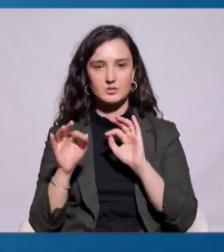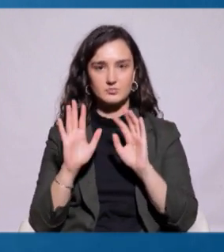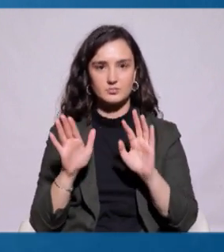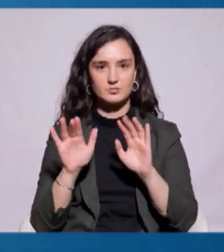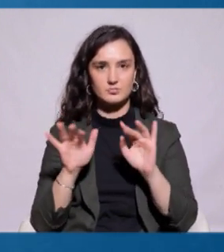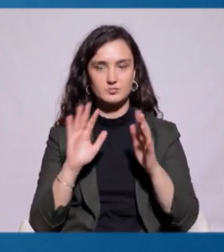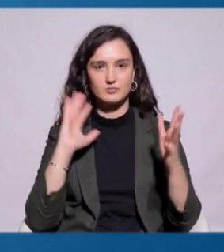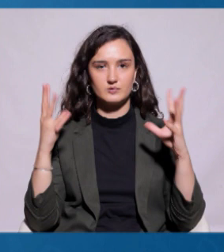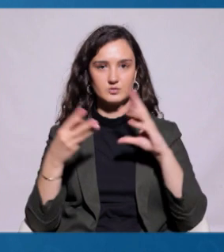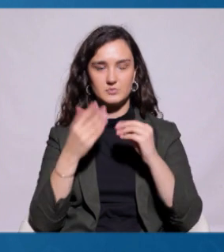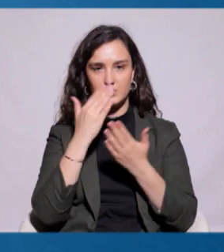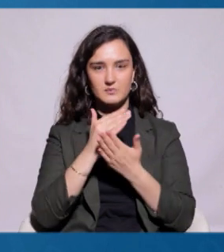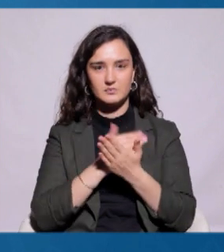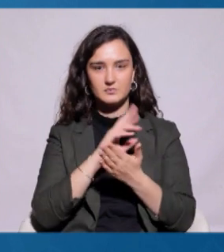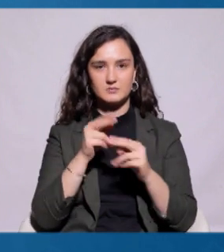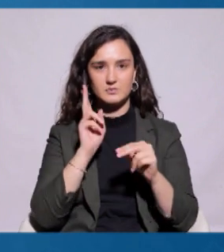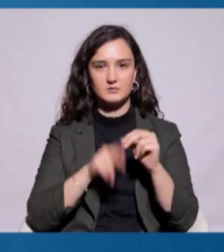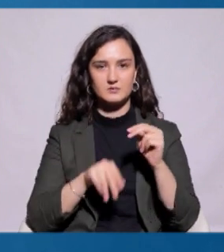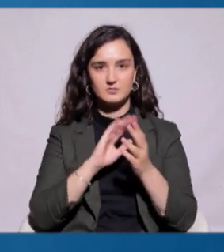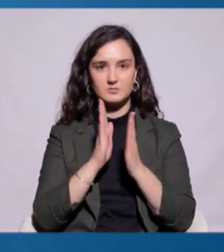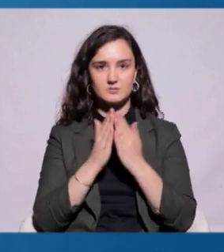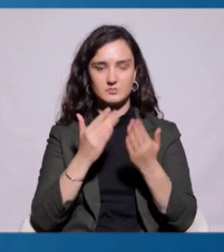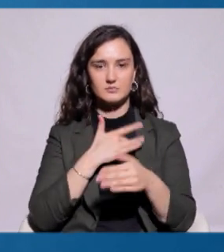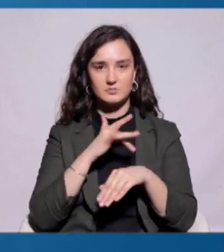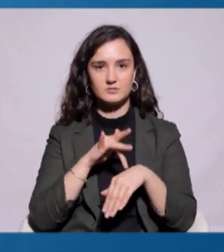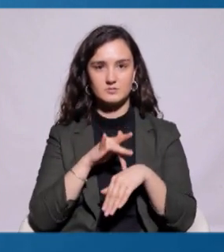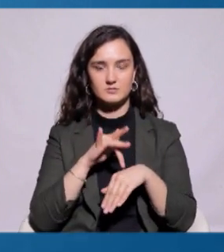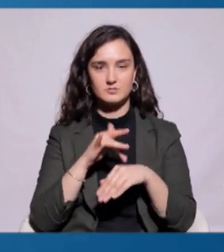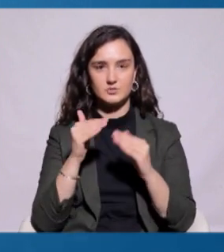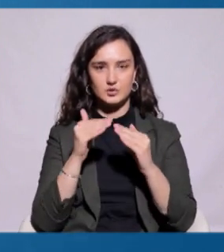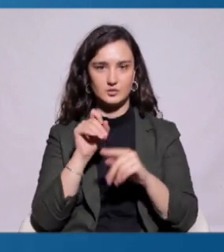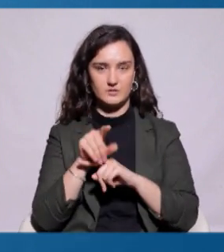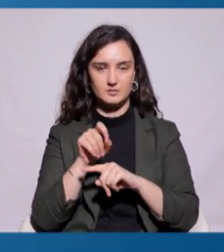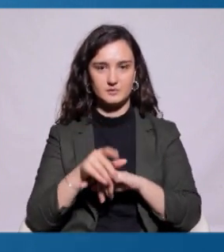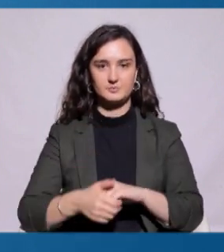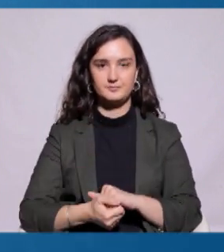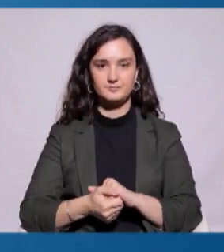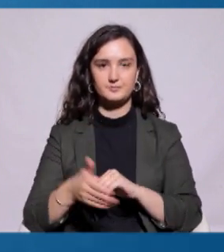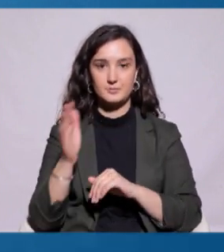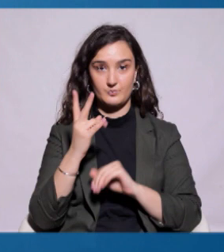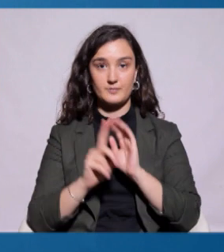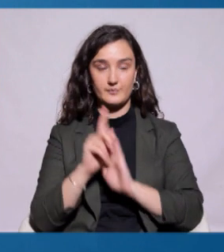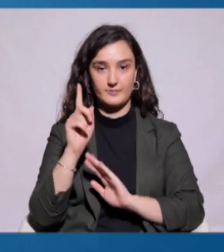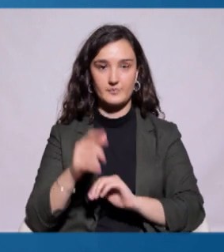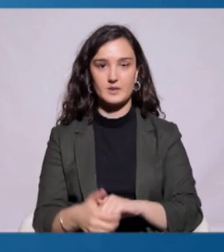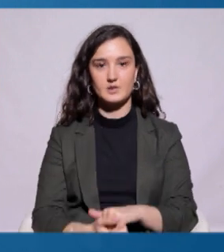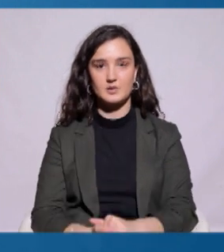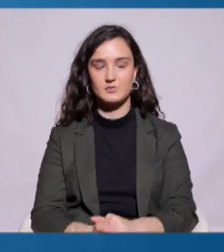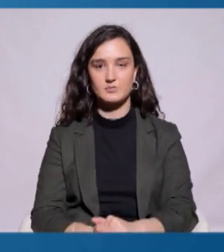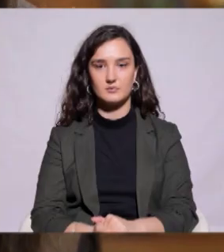შემდეგ შევაჯამებთ გაკვეთილს და დავასრულებთ ყველასათვის საყვარელი საშინაო დავალებით. Shall we start? Let's